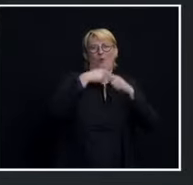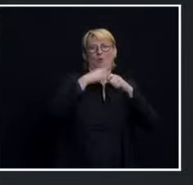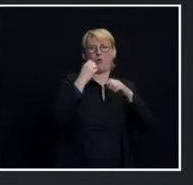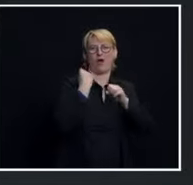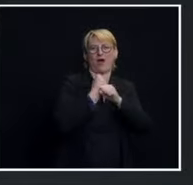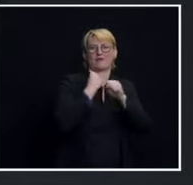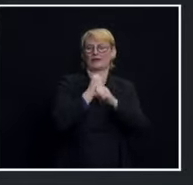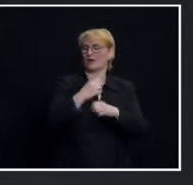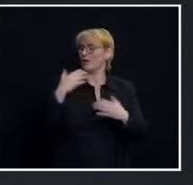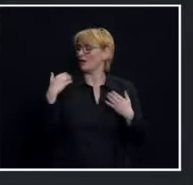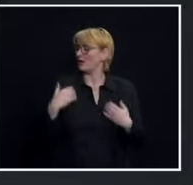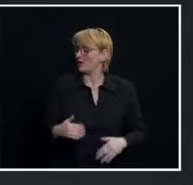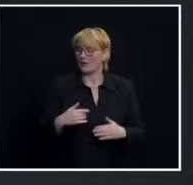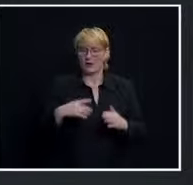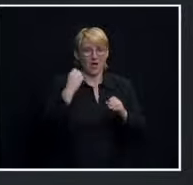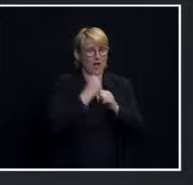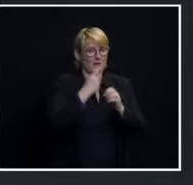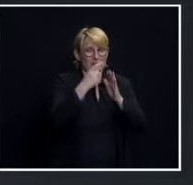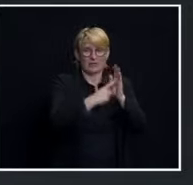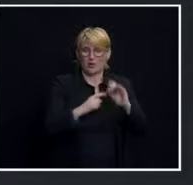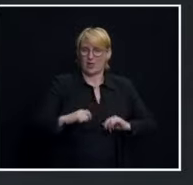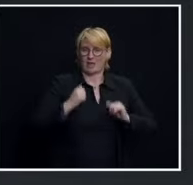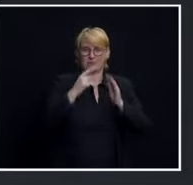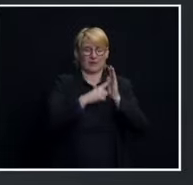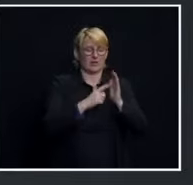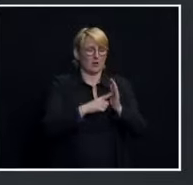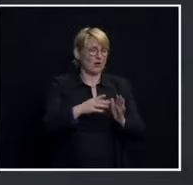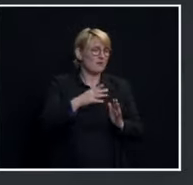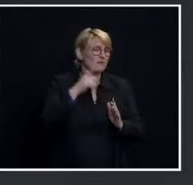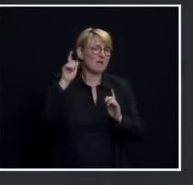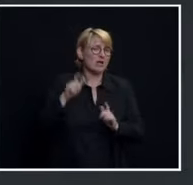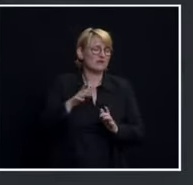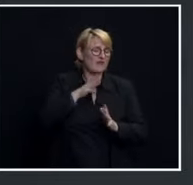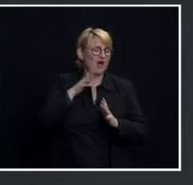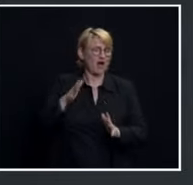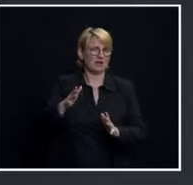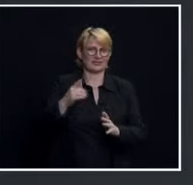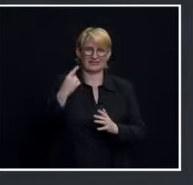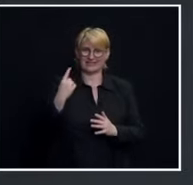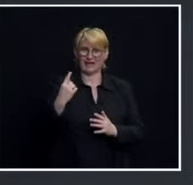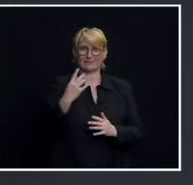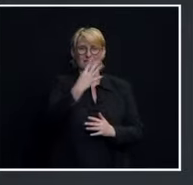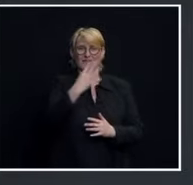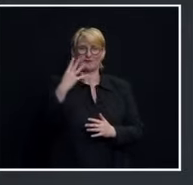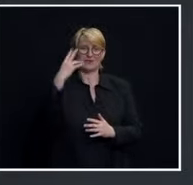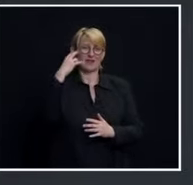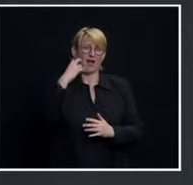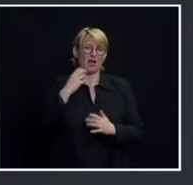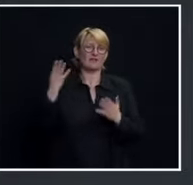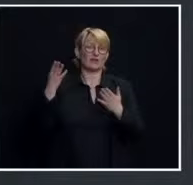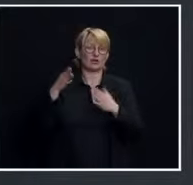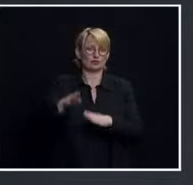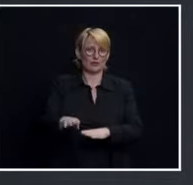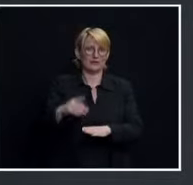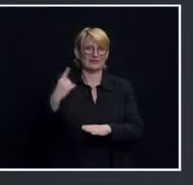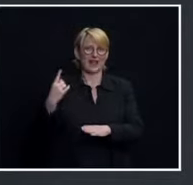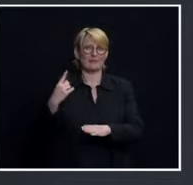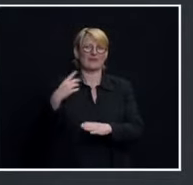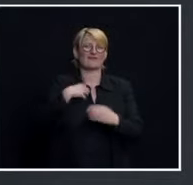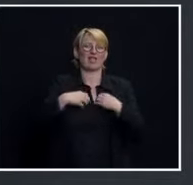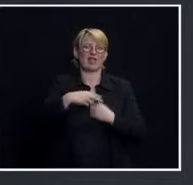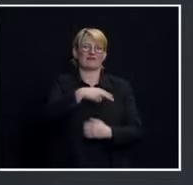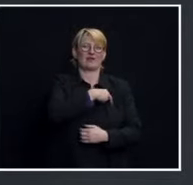unter menschenverachtenden Arbeits- und Lebensbedingungen und starb mit 44 Jahren an Fleckfieber.